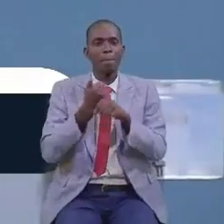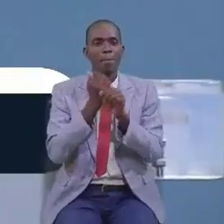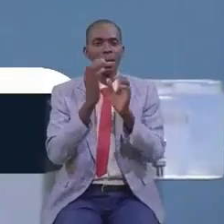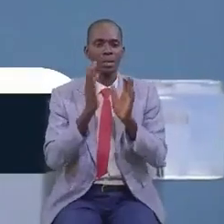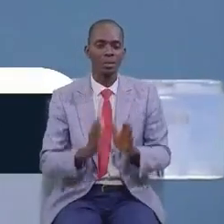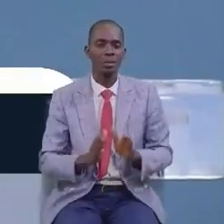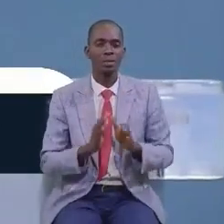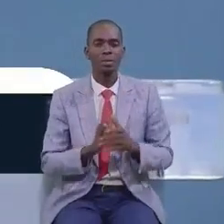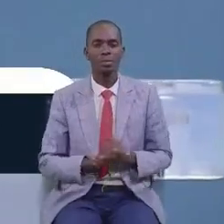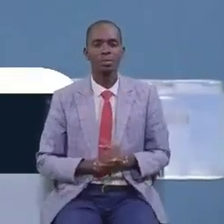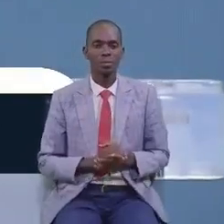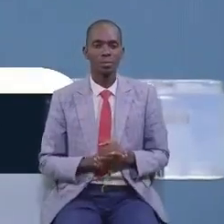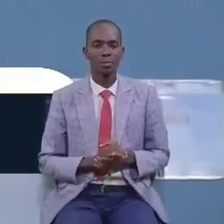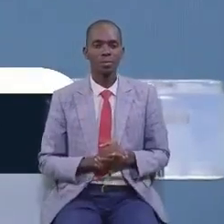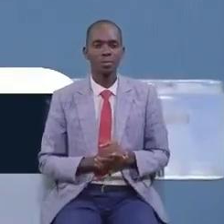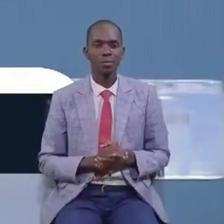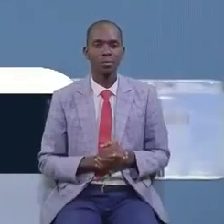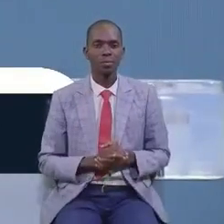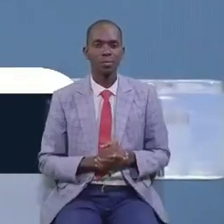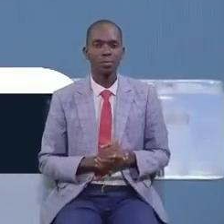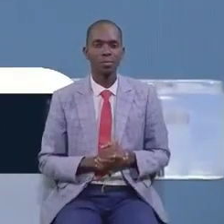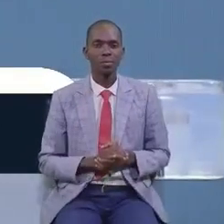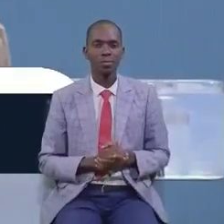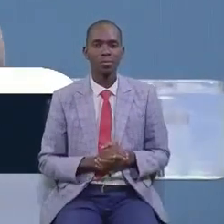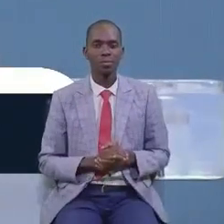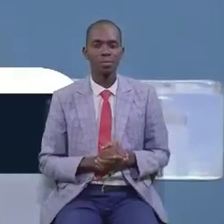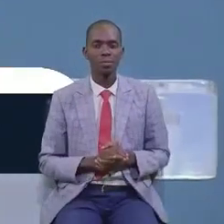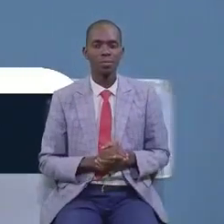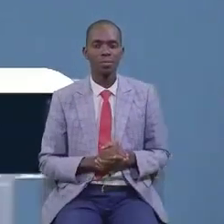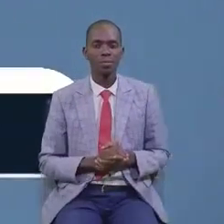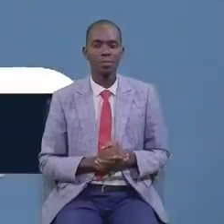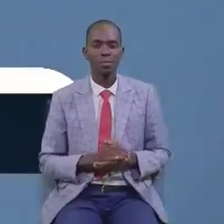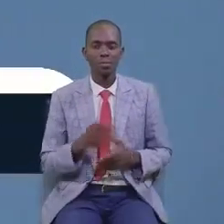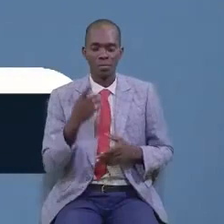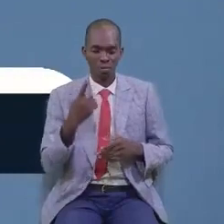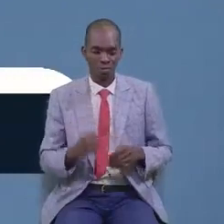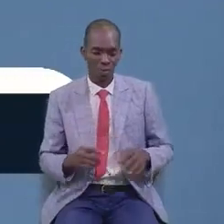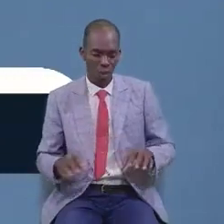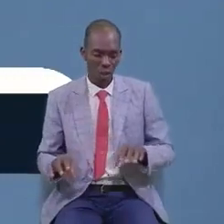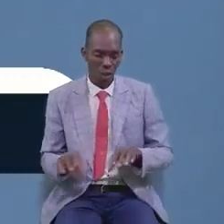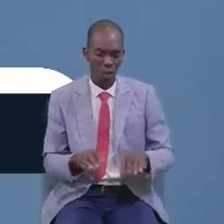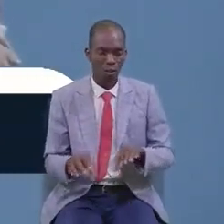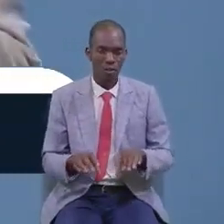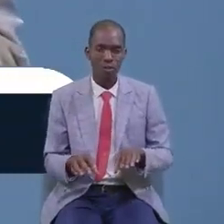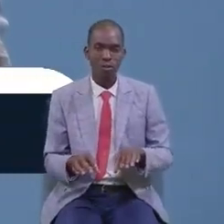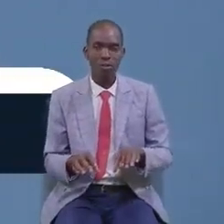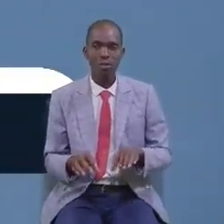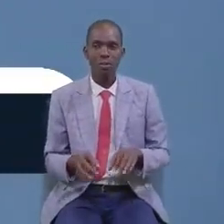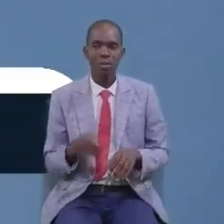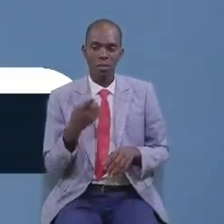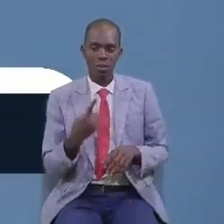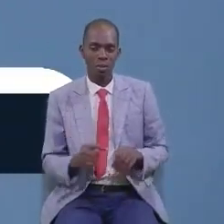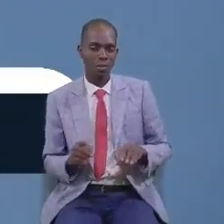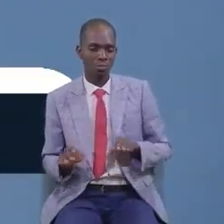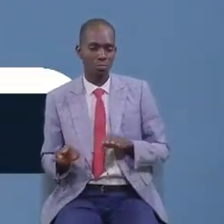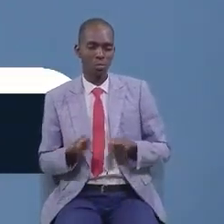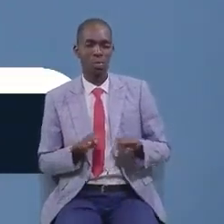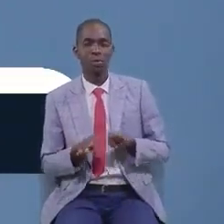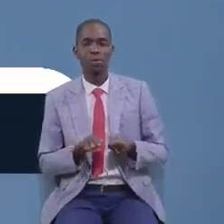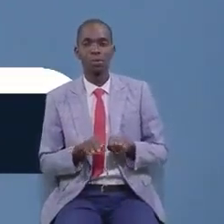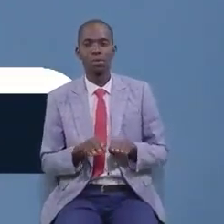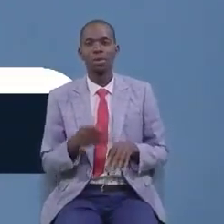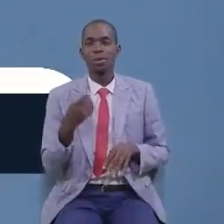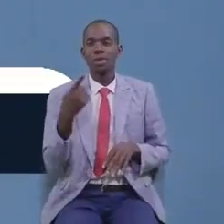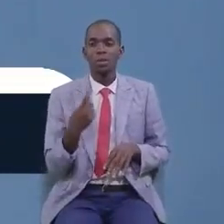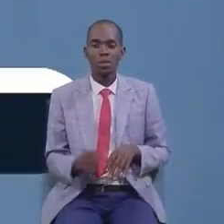వాని యొక్క చర్యలను మనం గమనించాలి. ది యాక్షన్, చర్యలు, ది ఆక్ట్స్, క్రియలు. ది